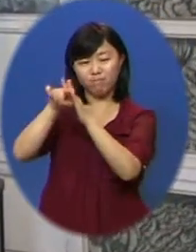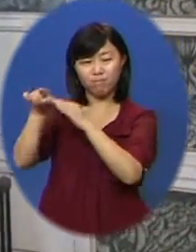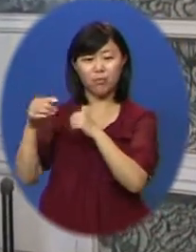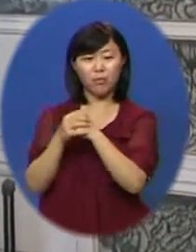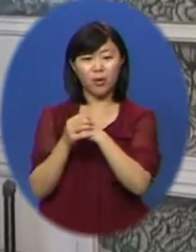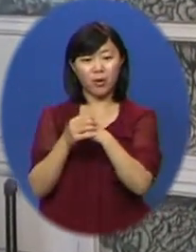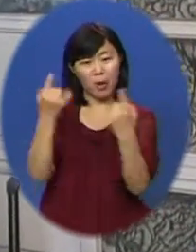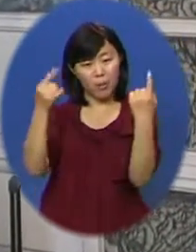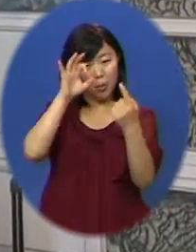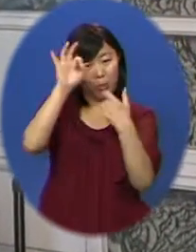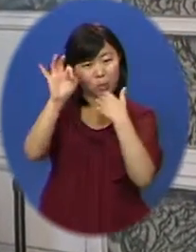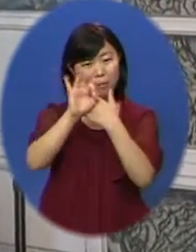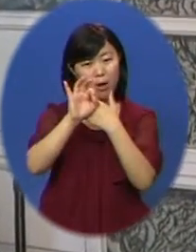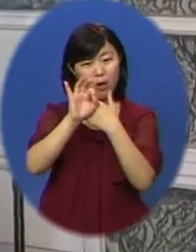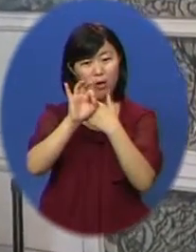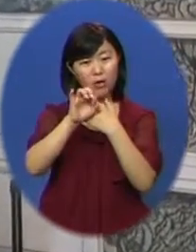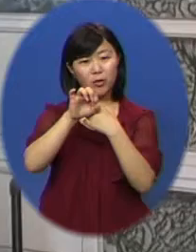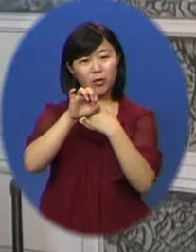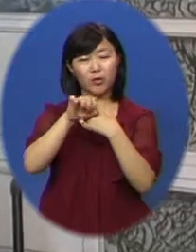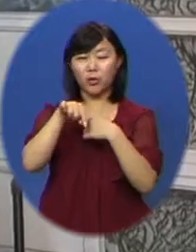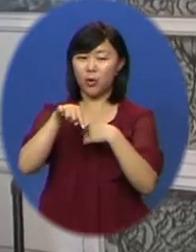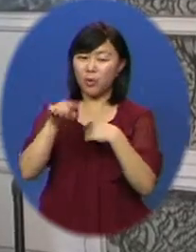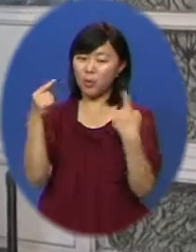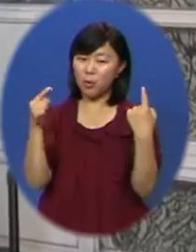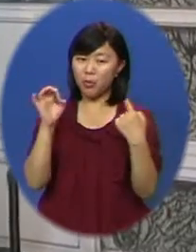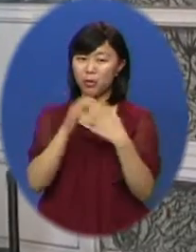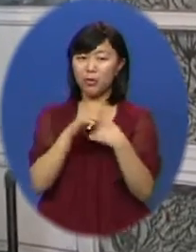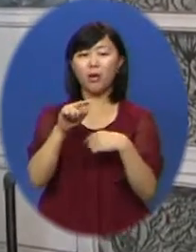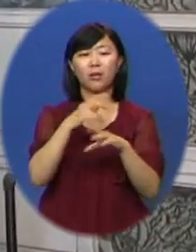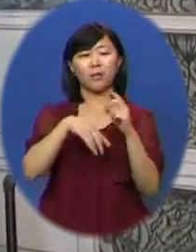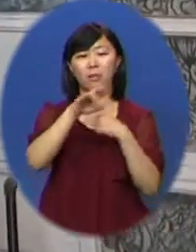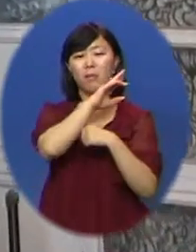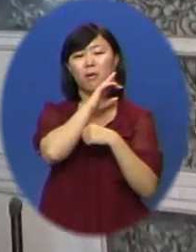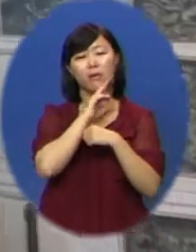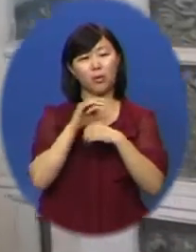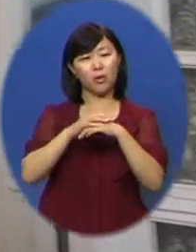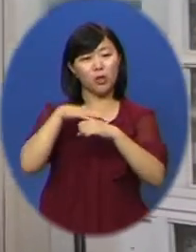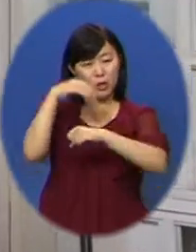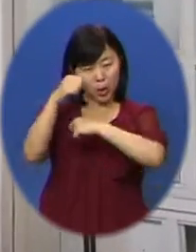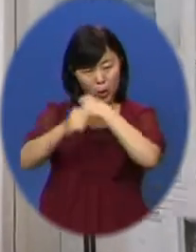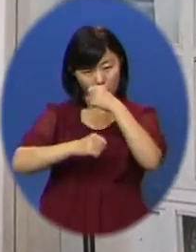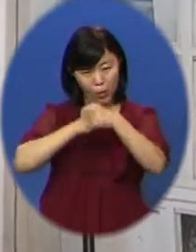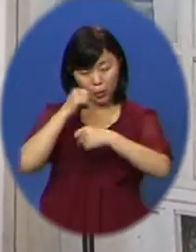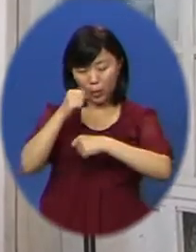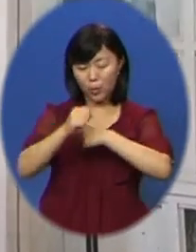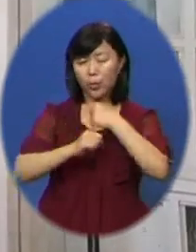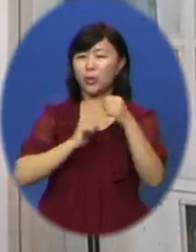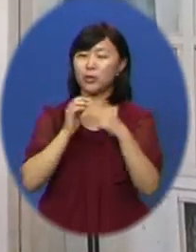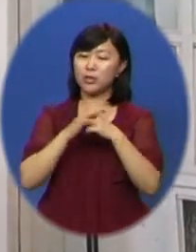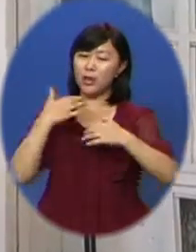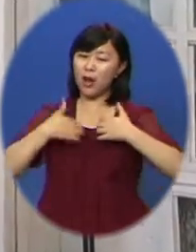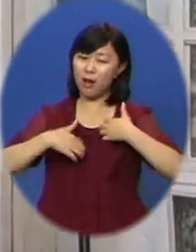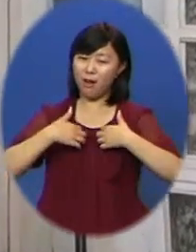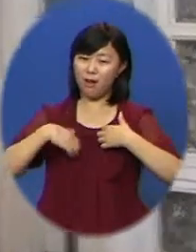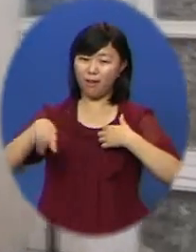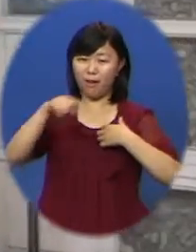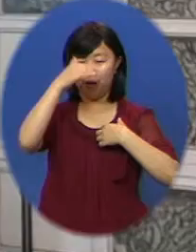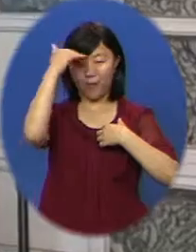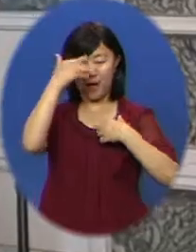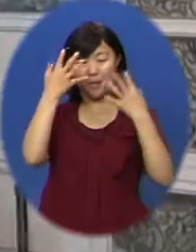거기랑 비교한다면 대시장이 뭐가 더 괜찮아요? 편하죠. 편하고 자유롭고 즐길 거리가